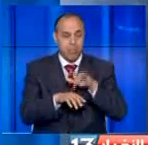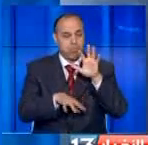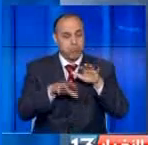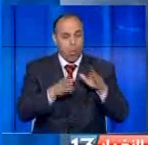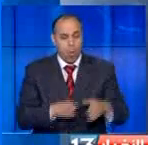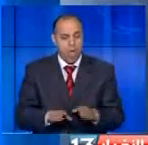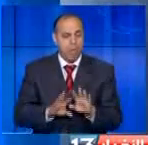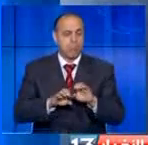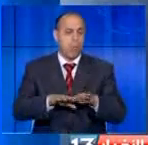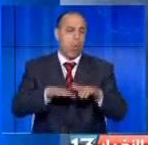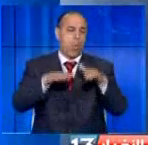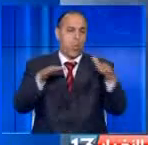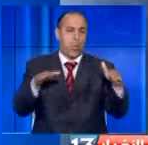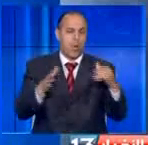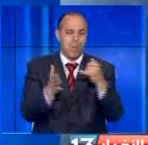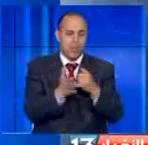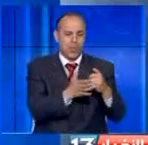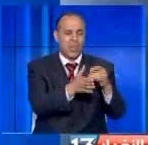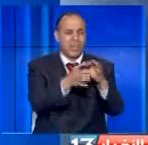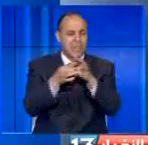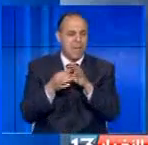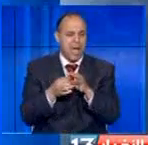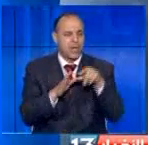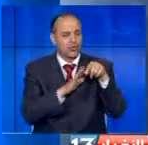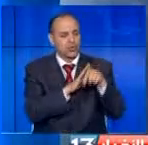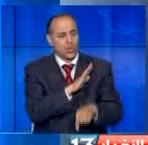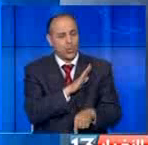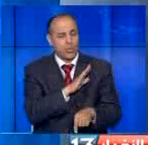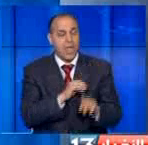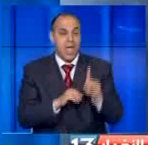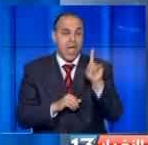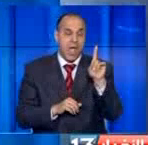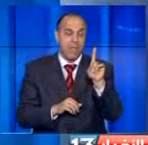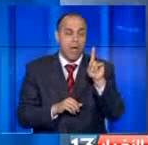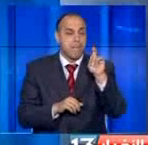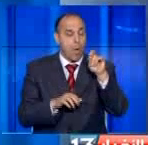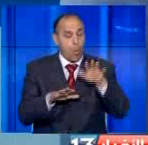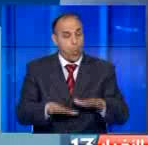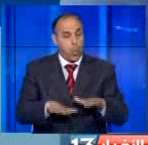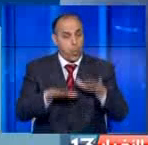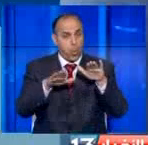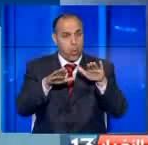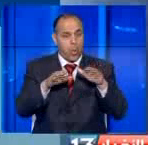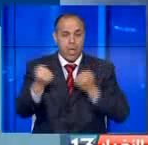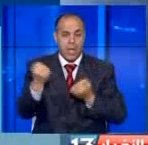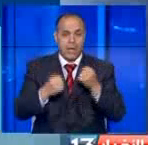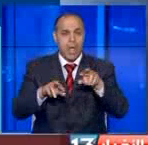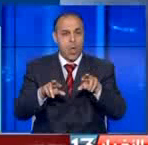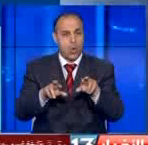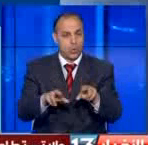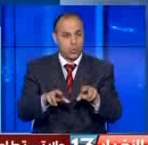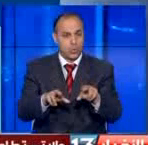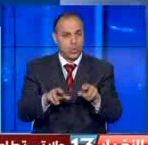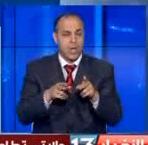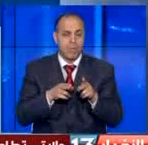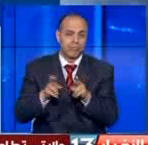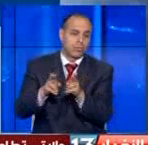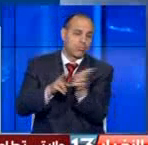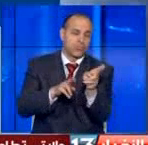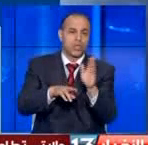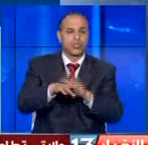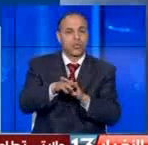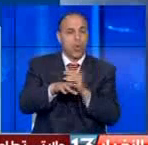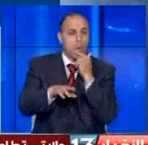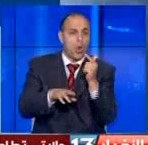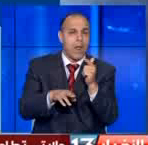فيضان أودية الخيل والزوي وأم الكرمة، وقد أدى فيضان المياه إلى انقطاع حركة المرور بالطريق الجهوي